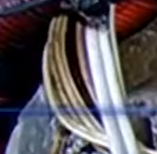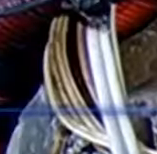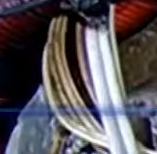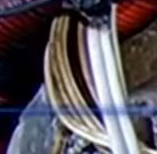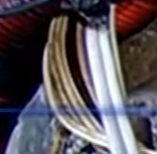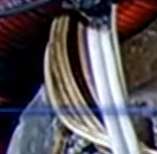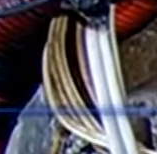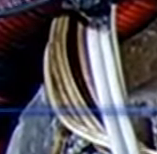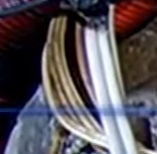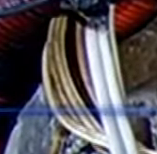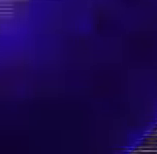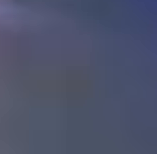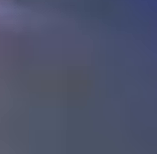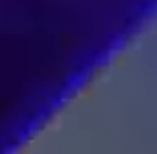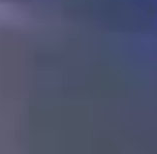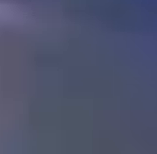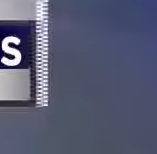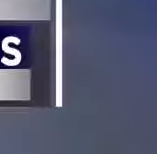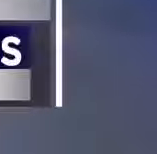abangan maya-maya lamang.